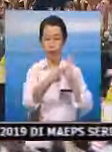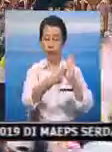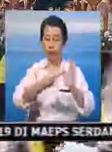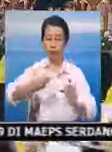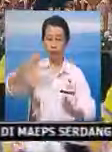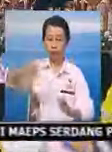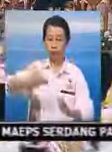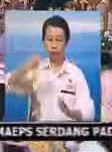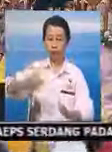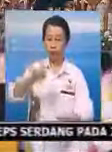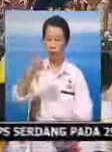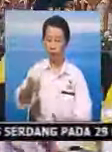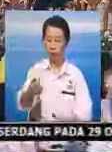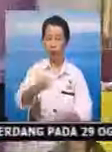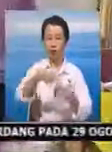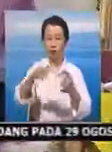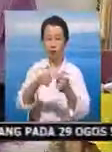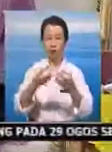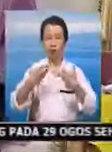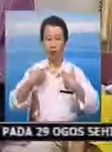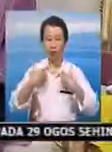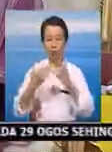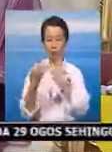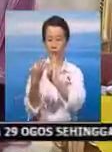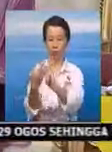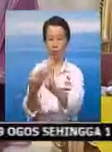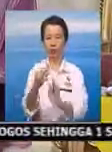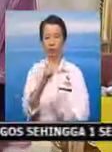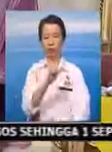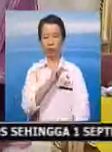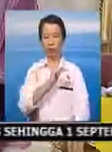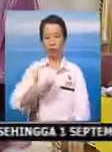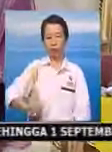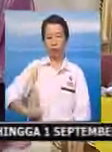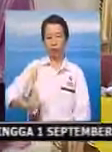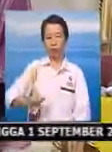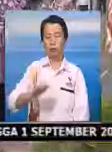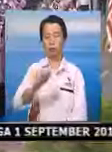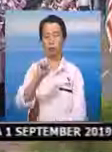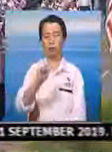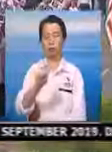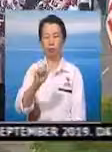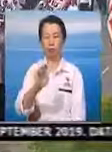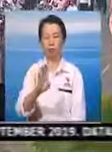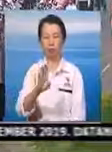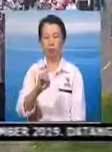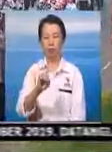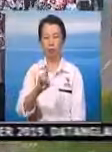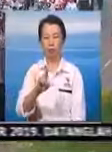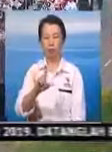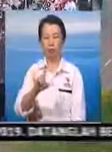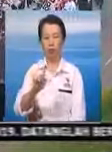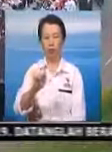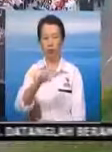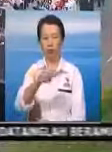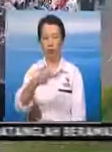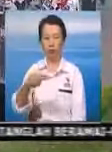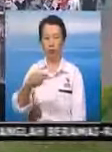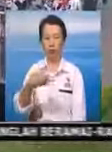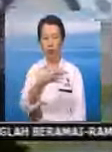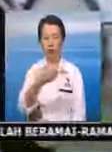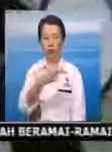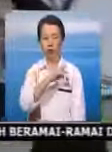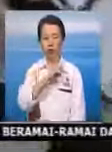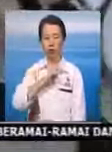sejarah tersendiri apabila ia berlangsung di hadapan Yang di-Pertuan Agong Al-Sultan Abdullah Riatuddin Al-Mustafa Billah Shah dan